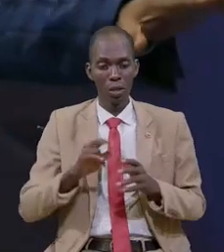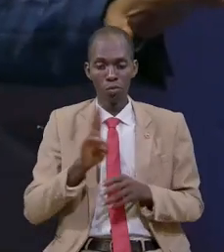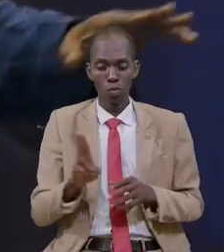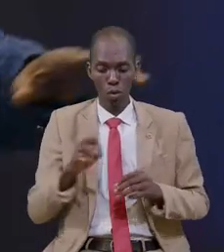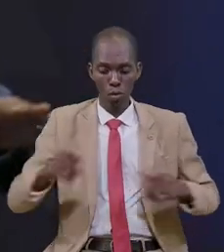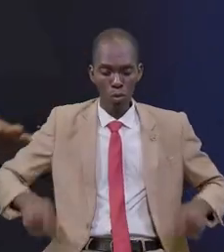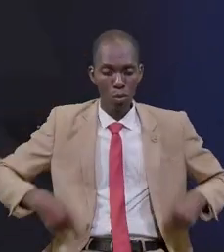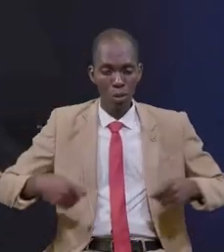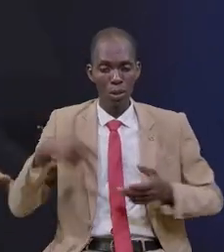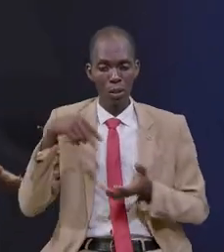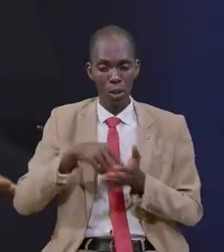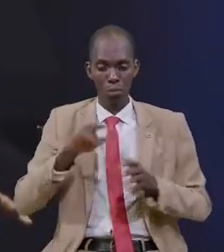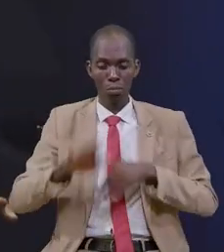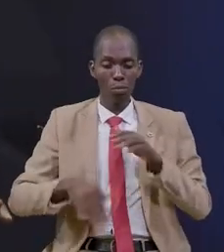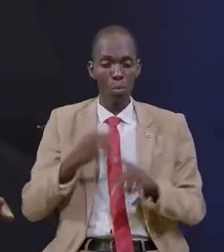du gouvernement.